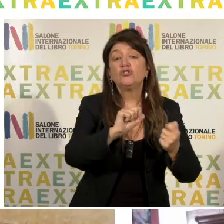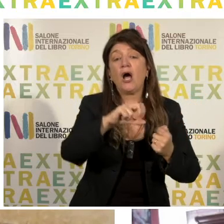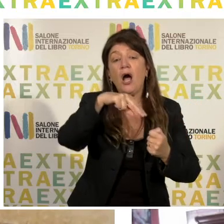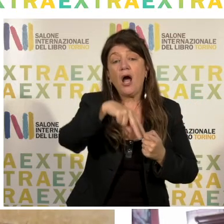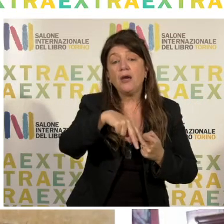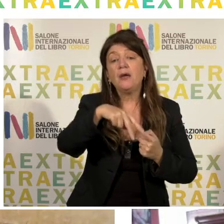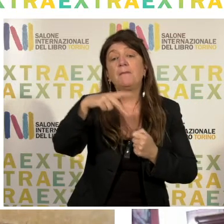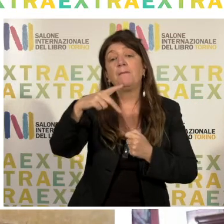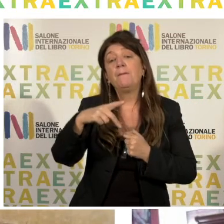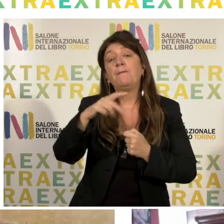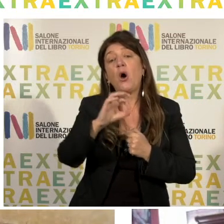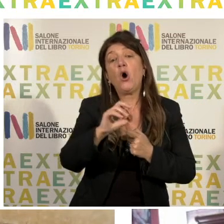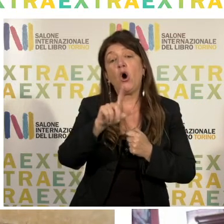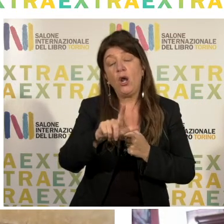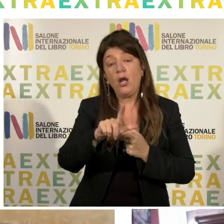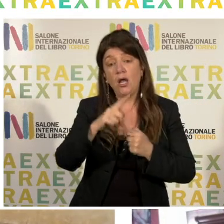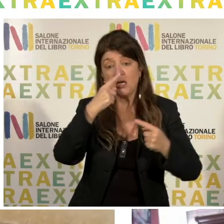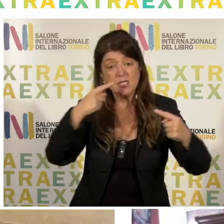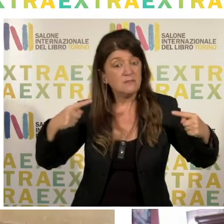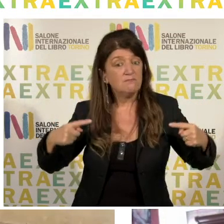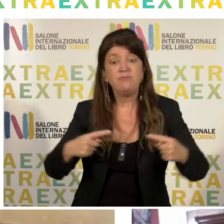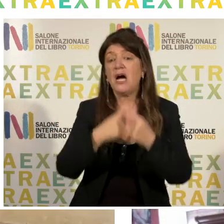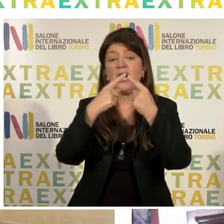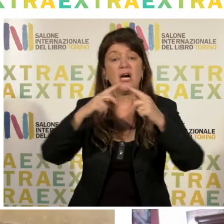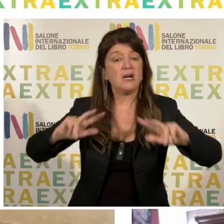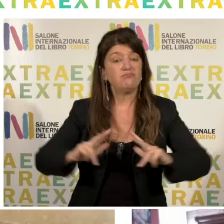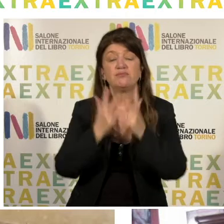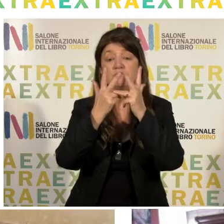a posteriori, come ha